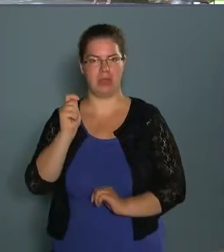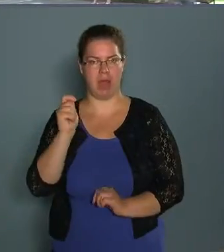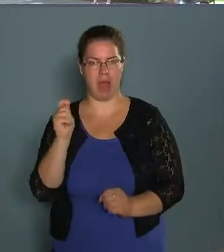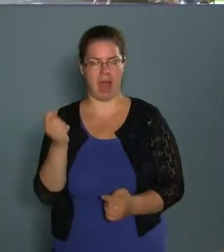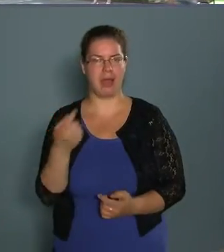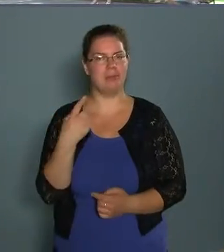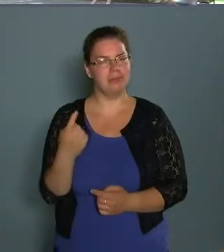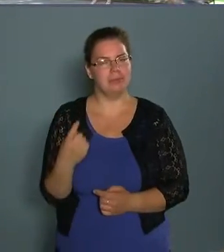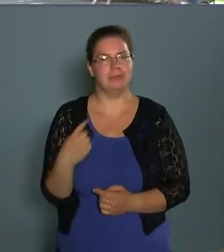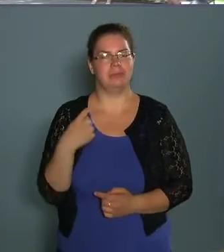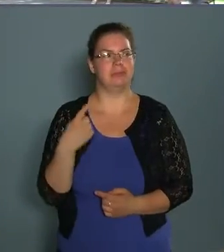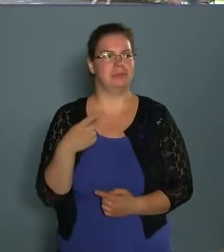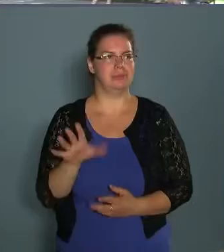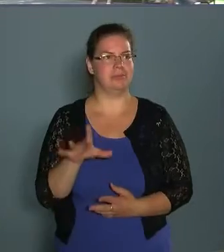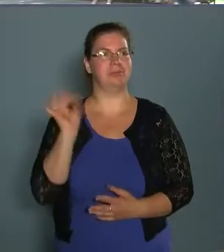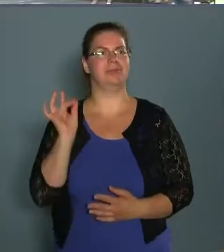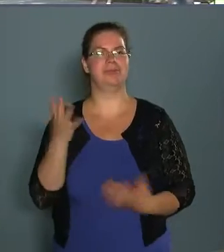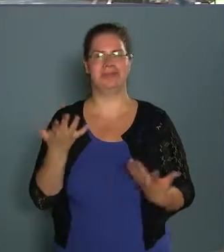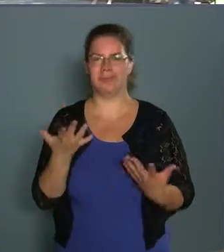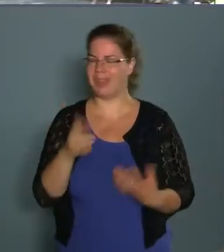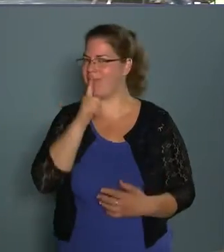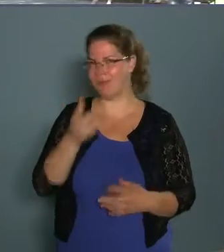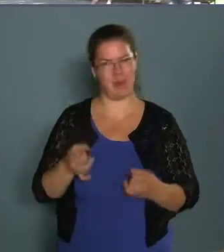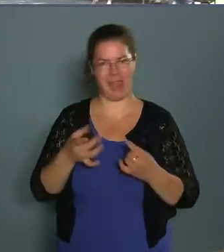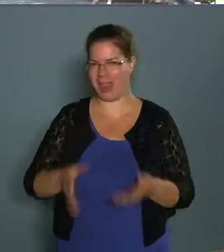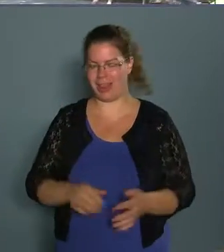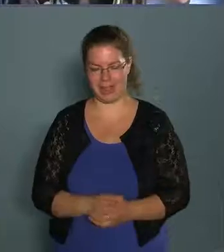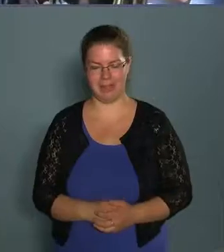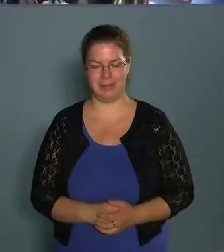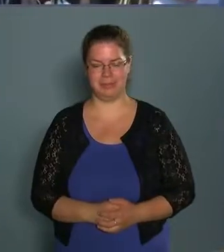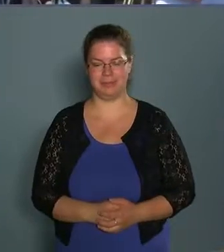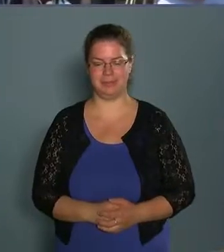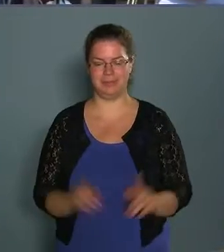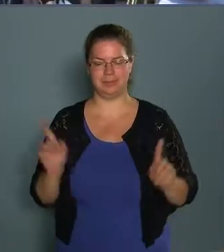megtalálja a magának valót, azt utána már nem fogja elengedni.